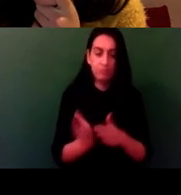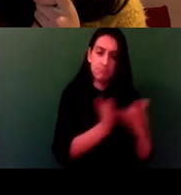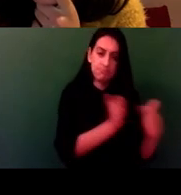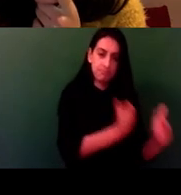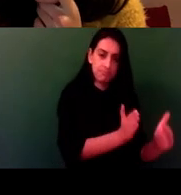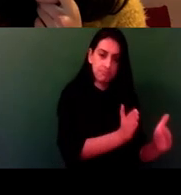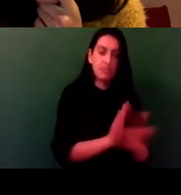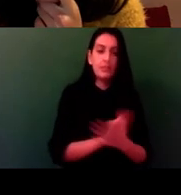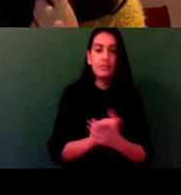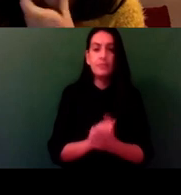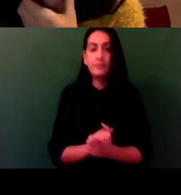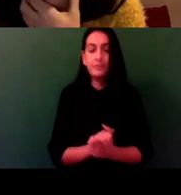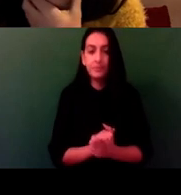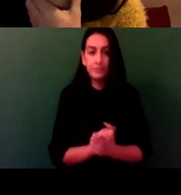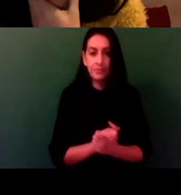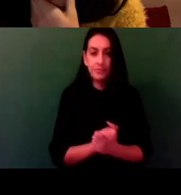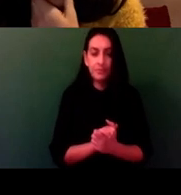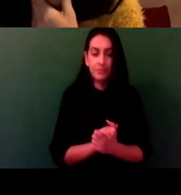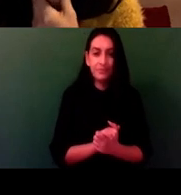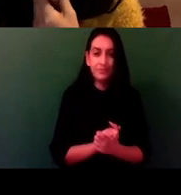kuantitatif, yani